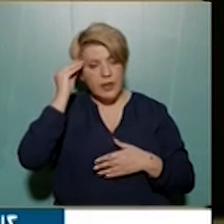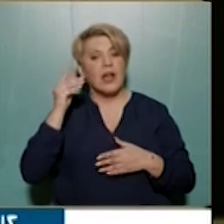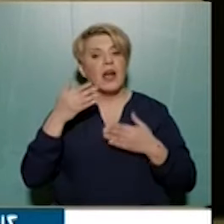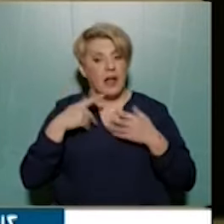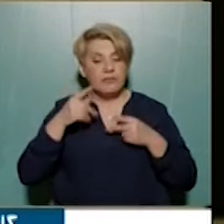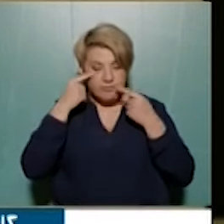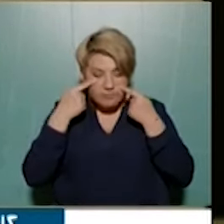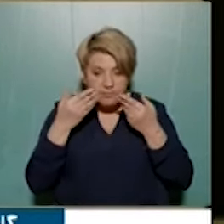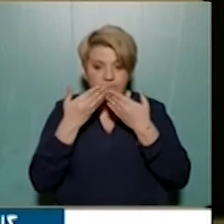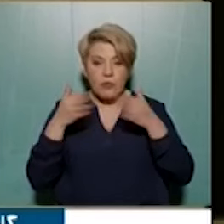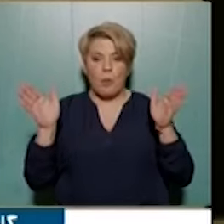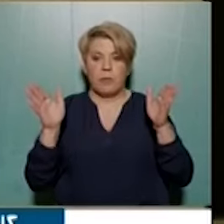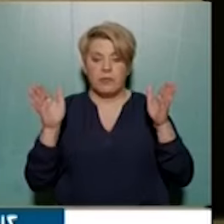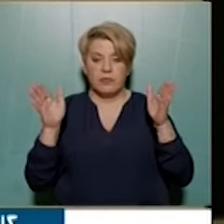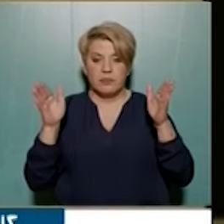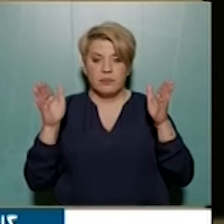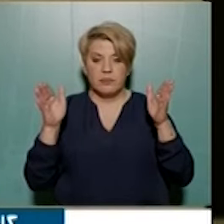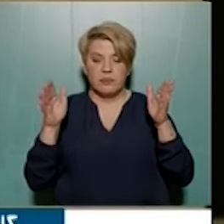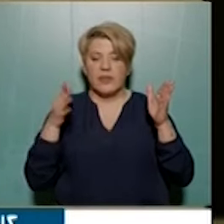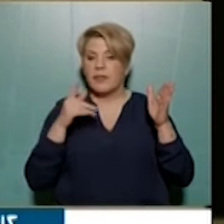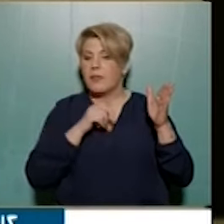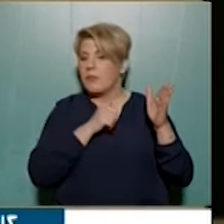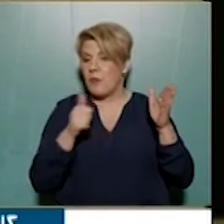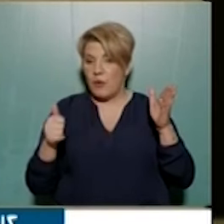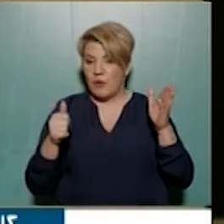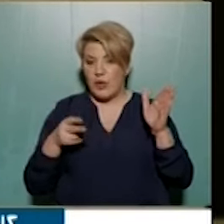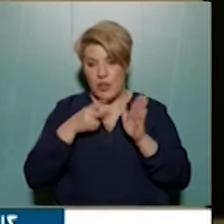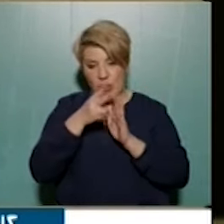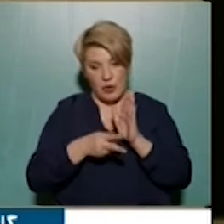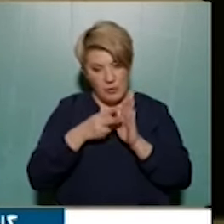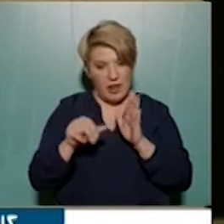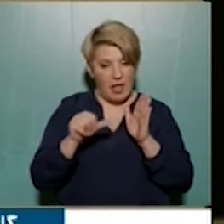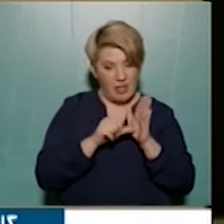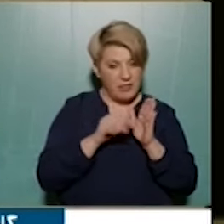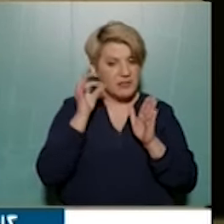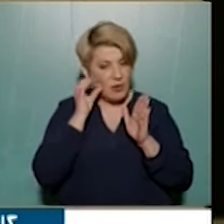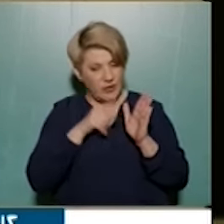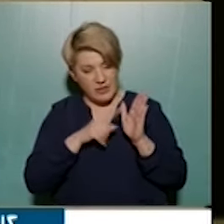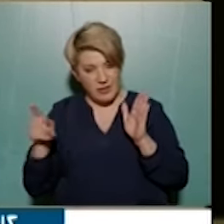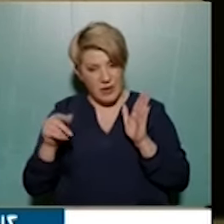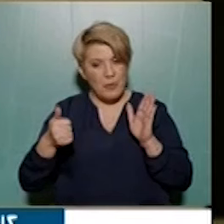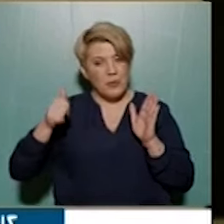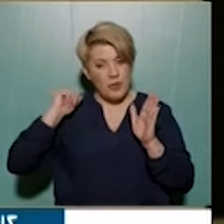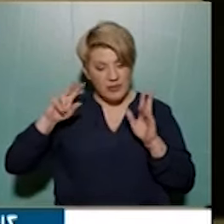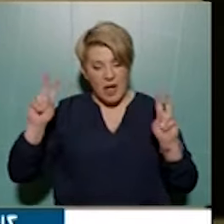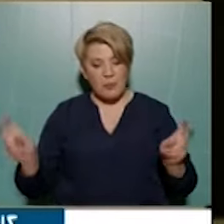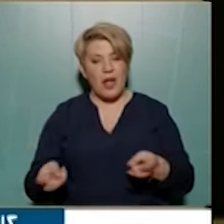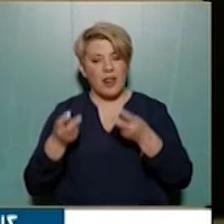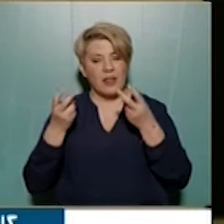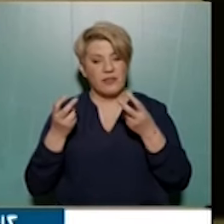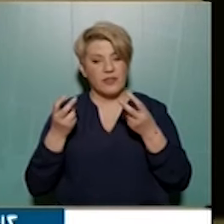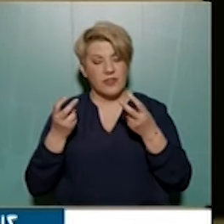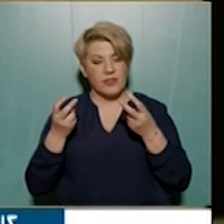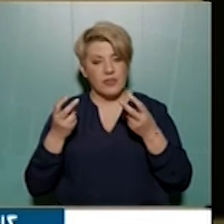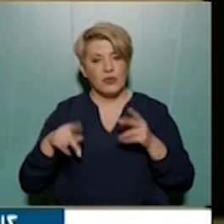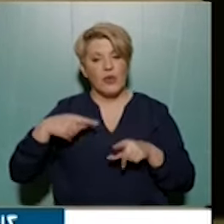ανοιχτά τα μάτια μας, γιατί δεν είναι μόνο σιδηρόδρομος Αθήνα-Θεσσαλονίκη. Προχθές αποκαλύφθηκε